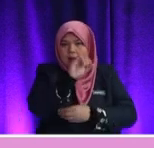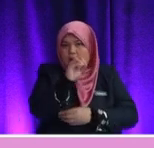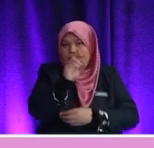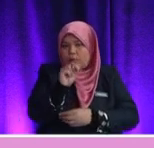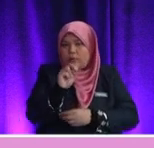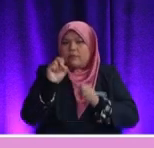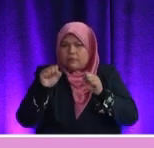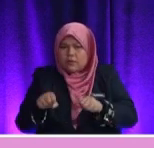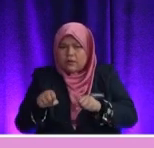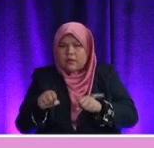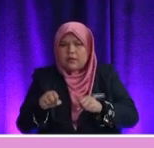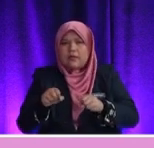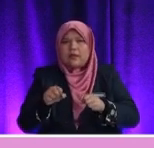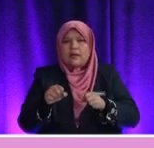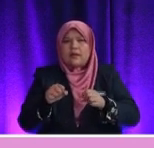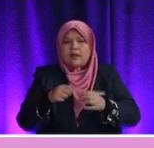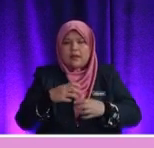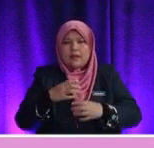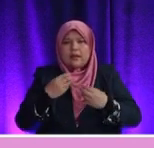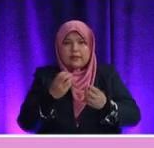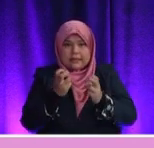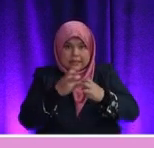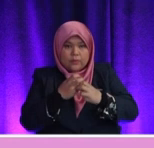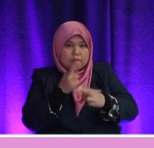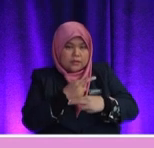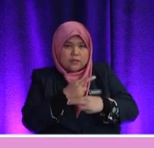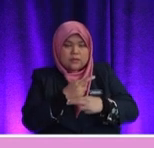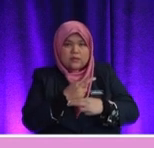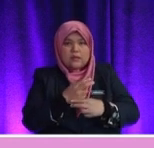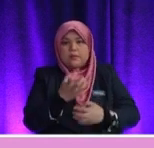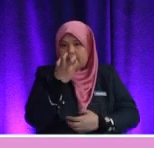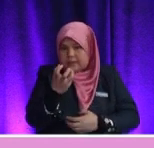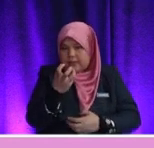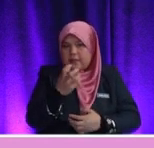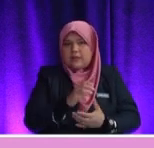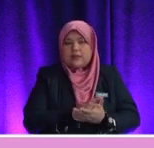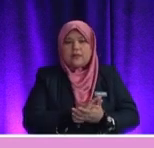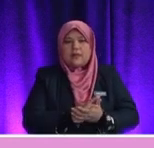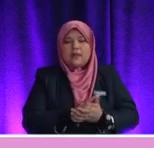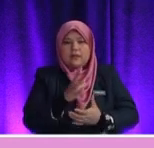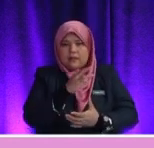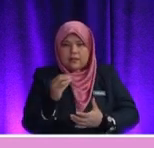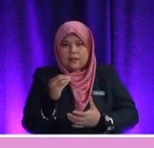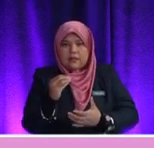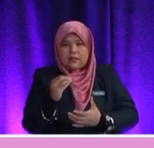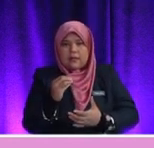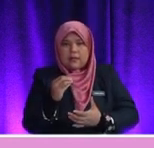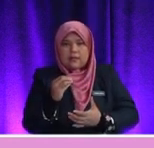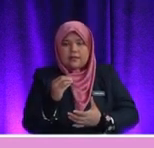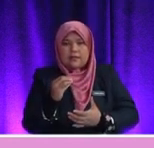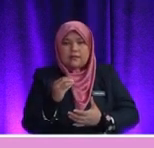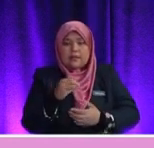boleh mengalami proses elektrolisis dalam keadaan pejal dan dalam keadaan